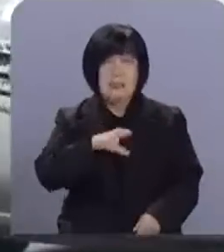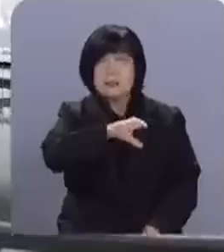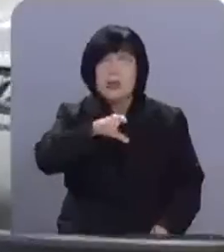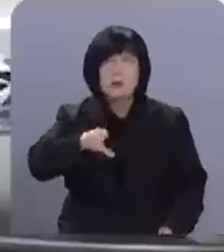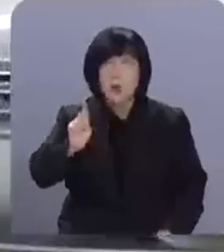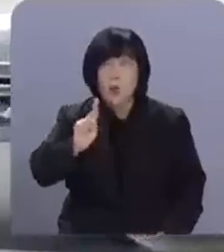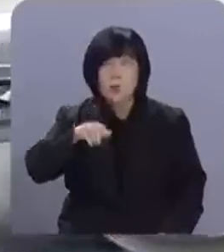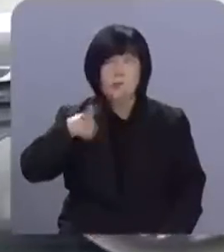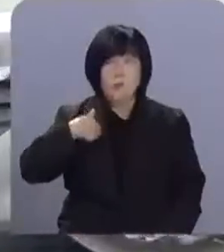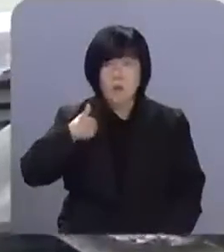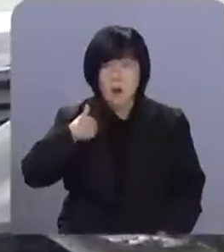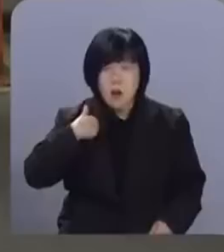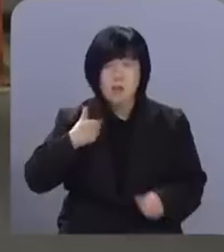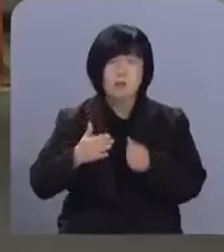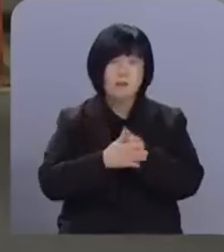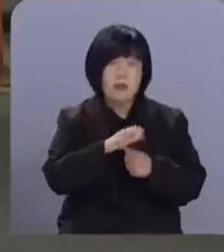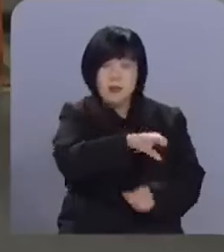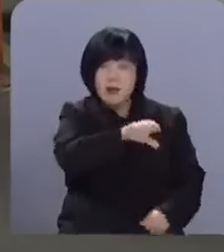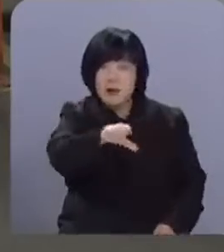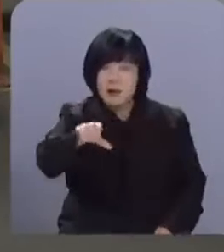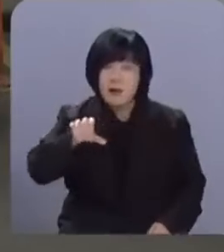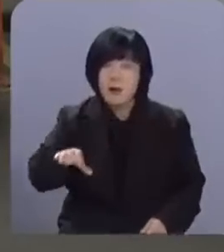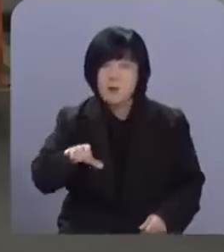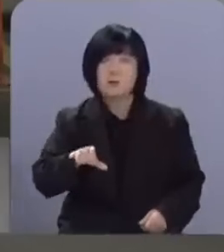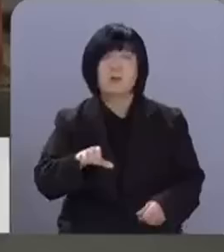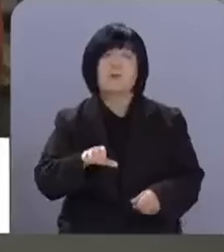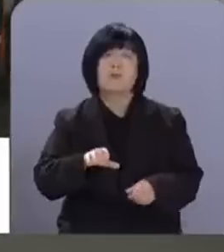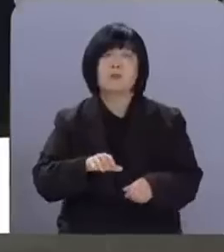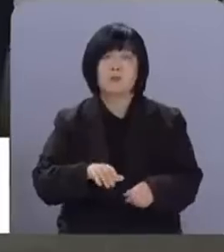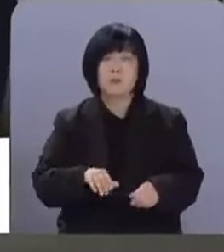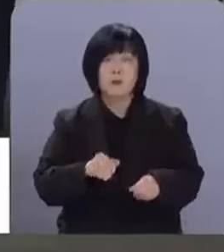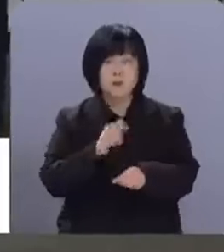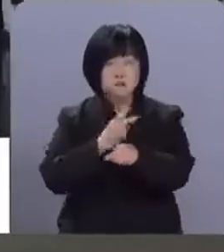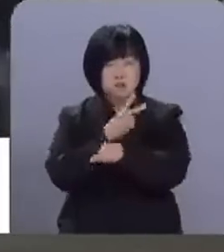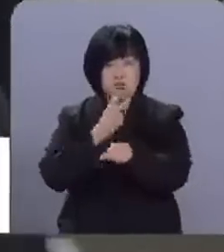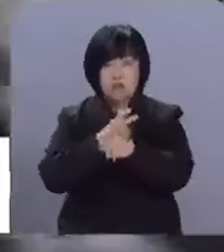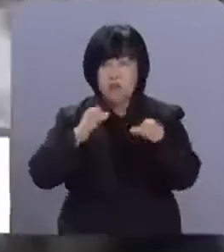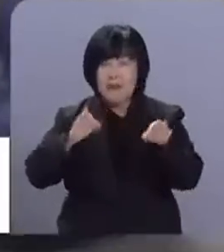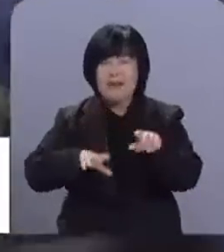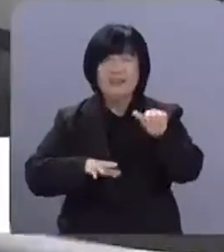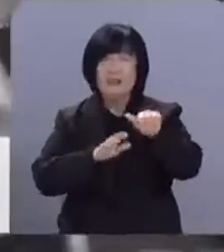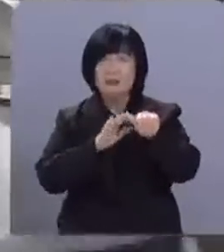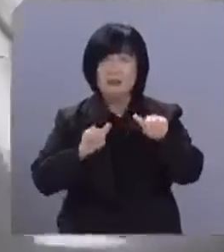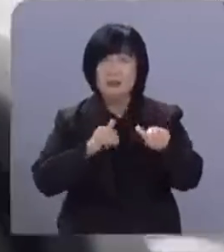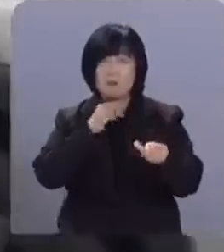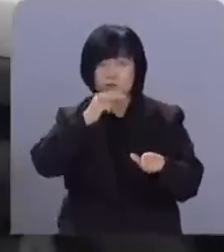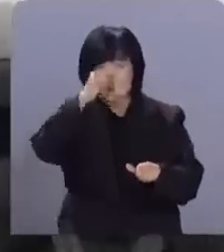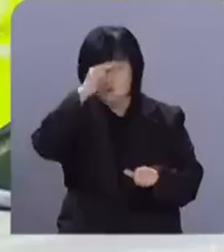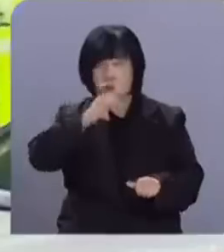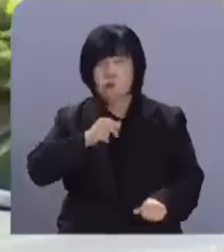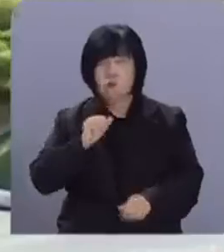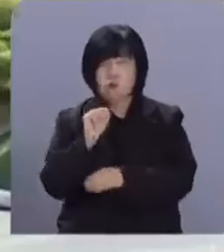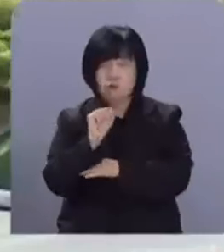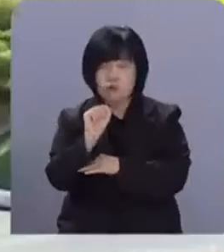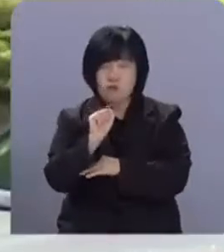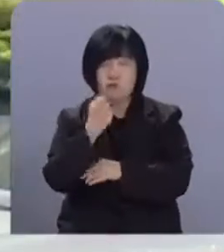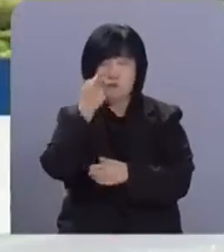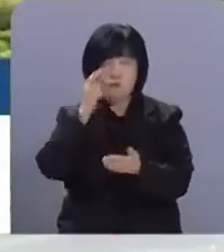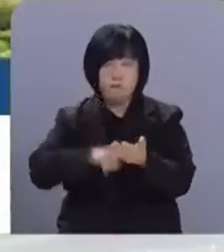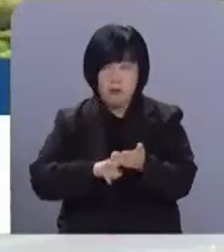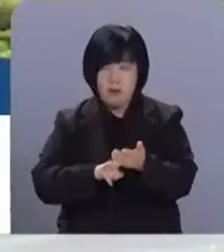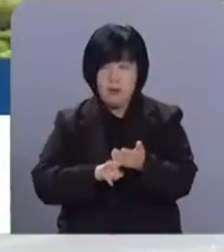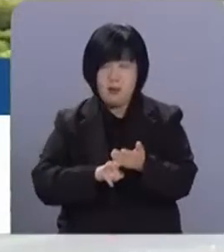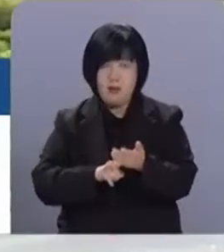장소를 옮겨가며 진행됐습니다. 2시간 만에 5명이 음주운전으로 적발됐습니다. 낮술로 반주 한두